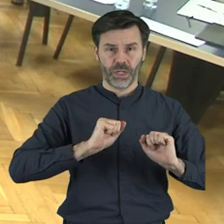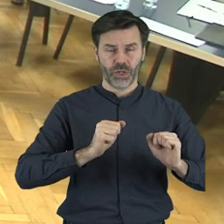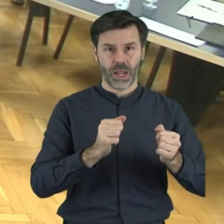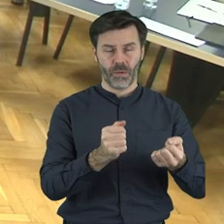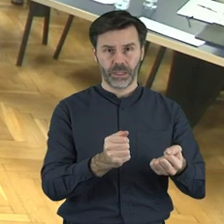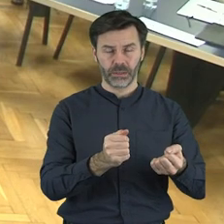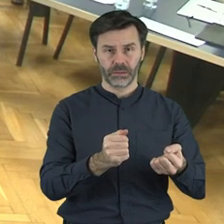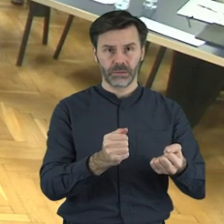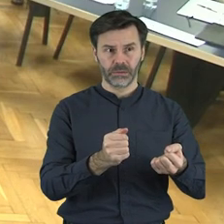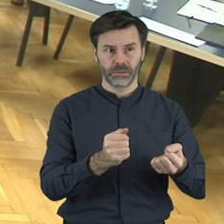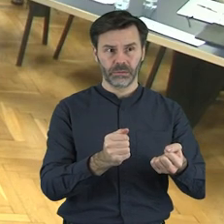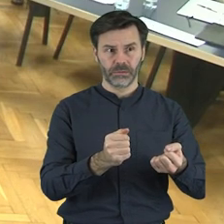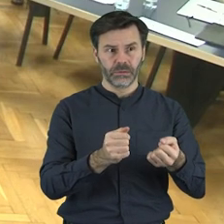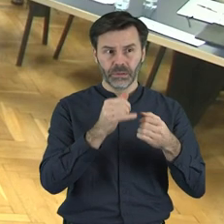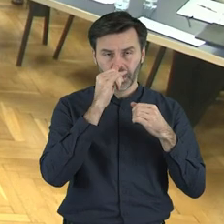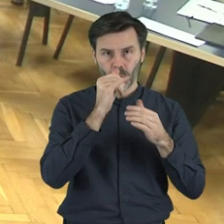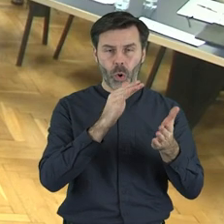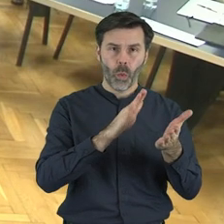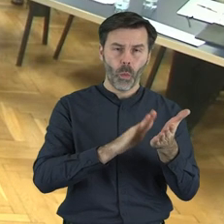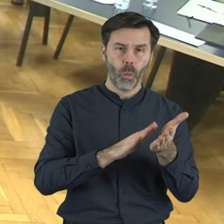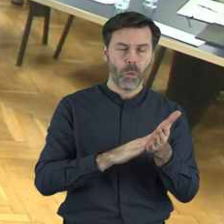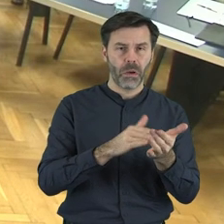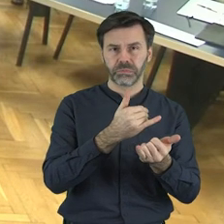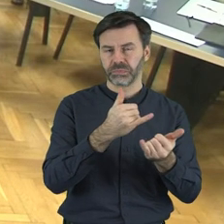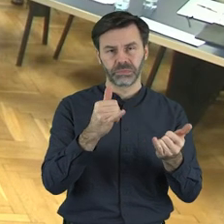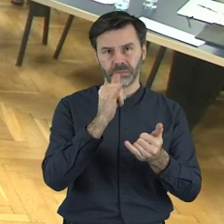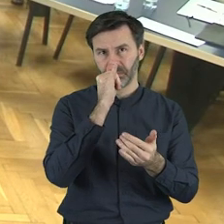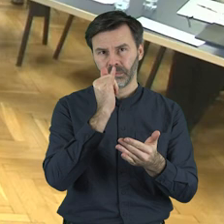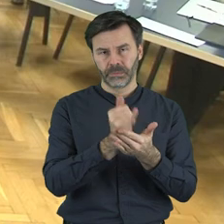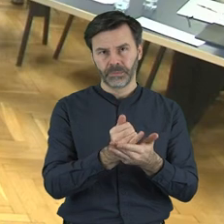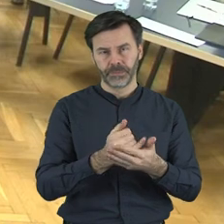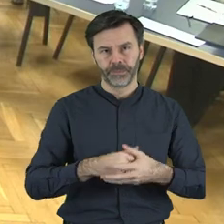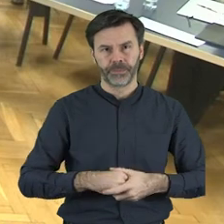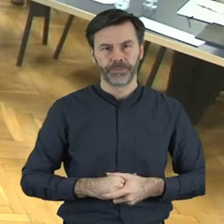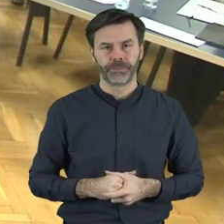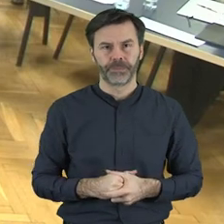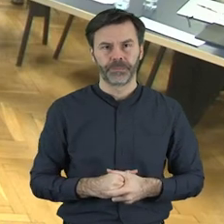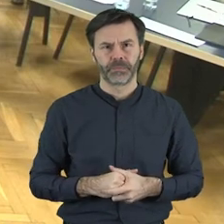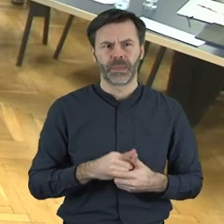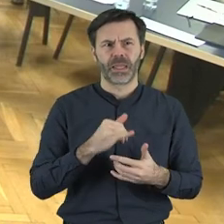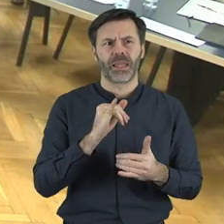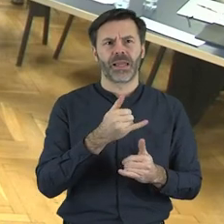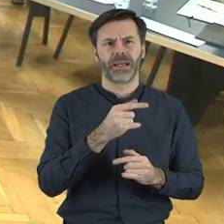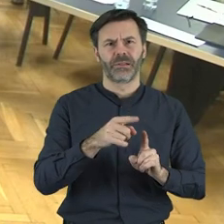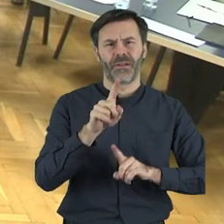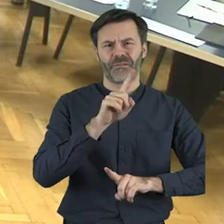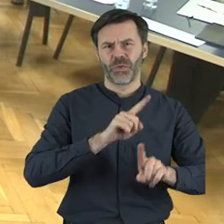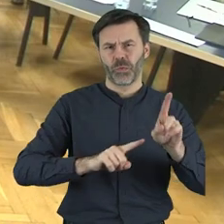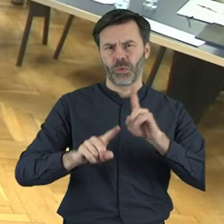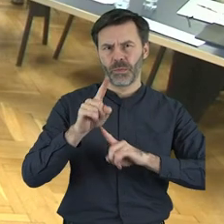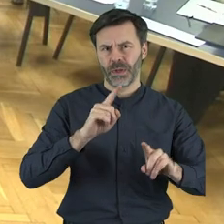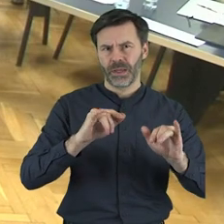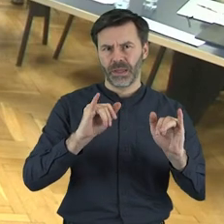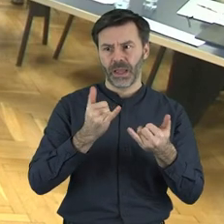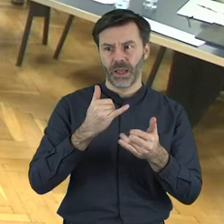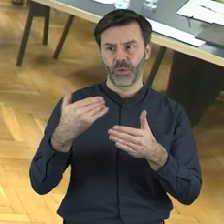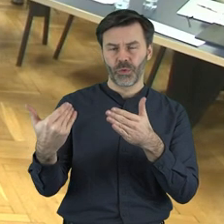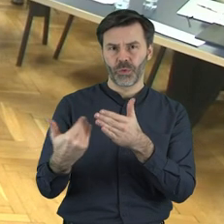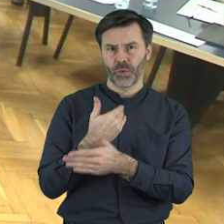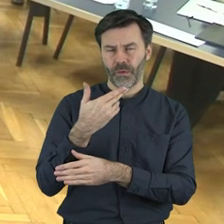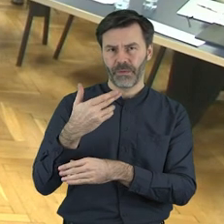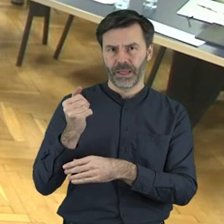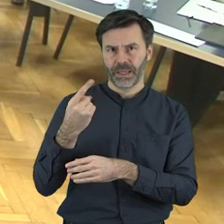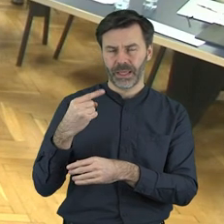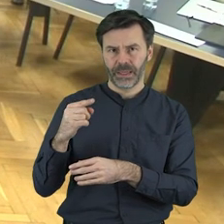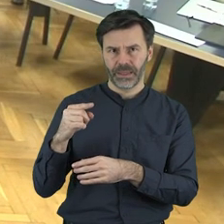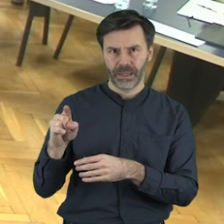składu. Jak zatem wytłumaczyć fakt, że część nowych LGD, mimo braku reprezentacji, później rejestracji w